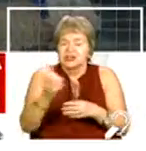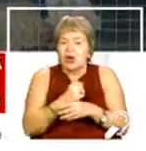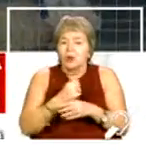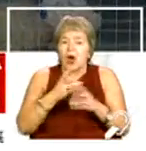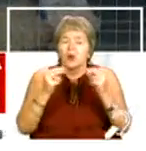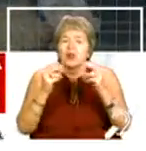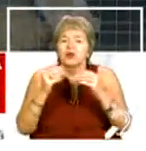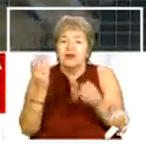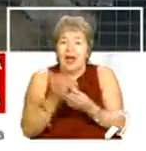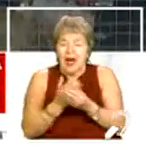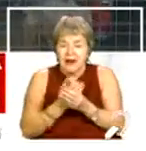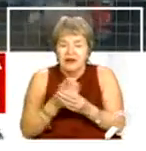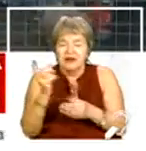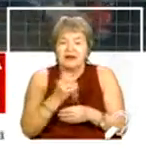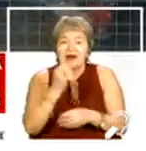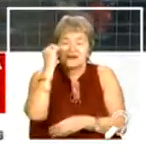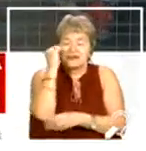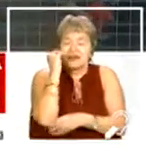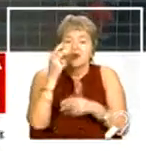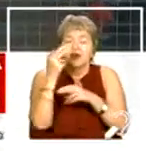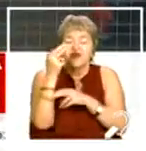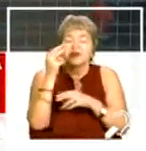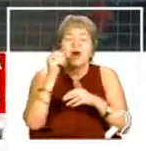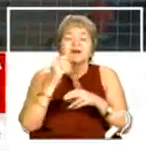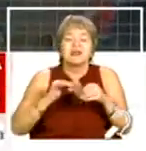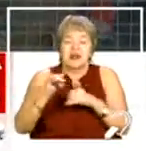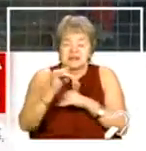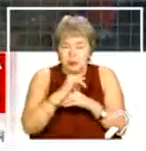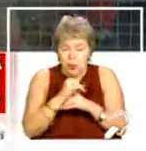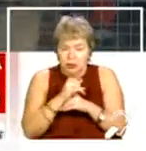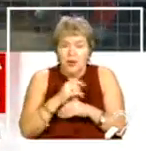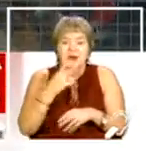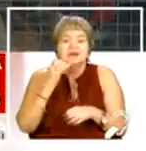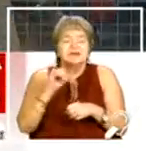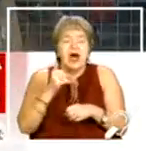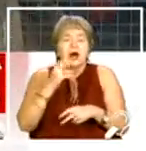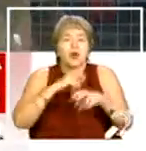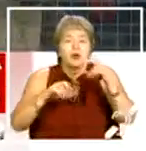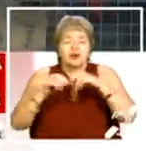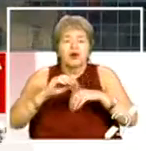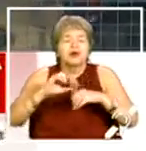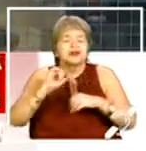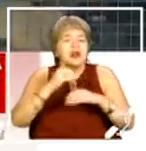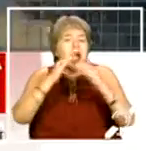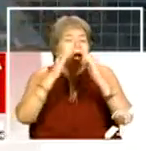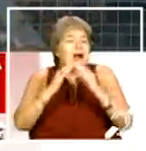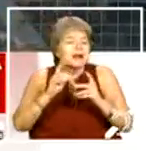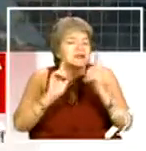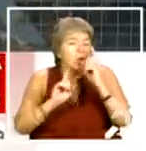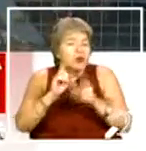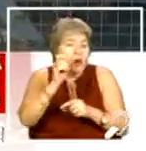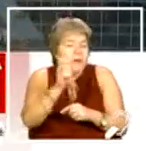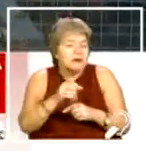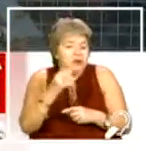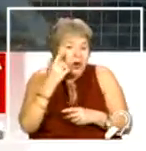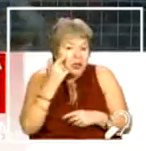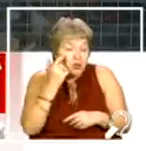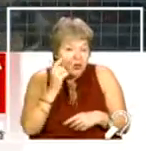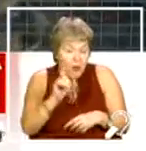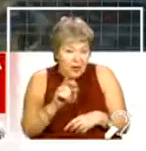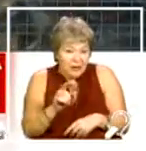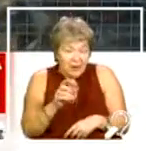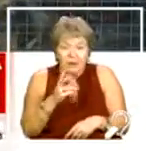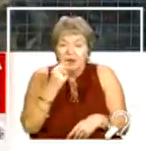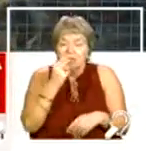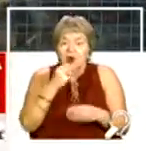multe documente de la sediul unei firme de transport, dar au fost percheziții și la domiciliile unor suspecți. Vorbim despre